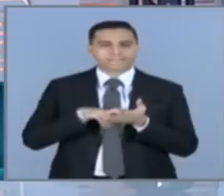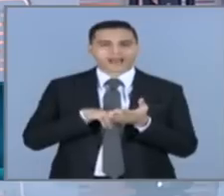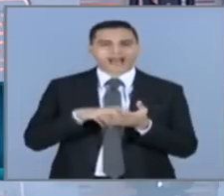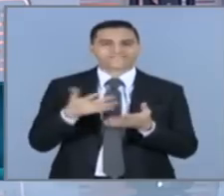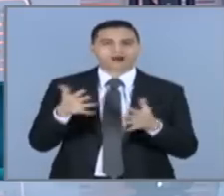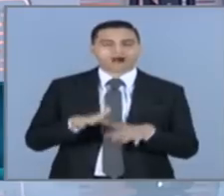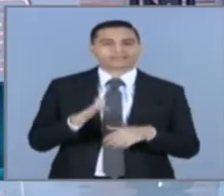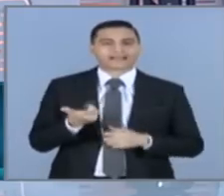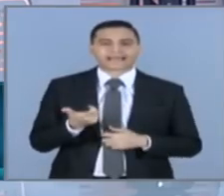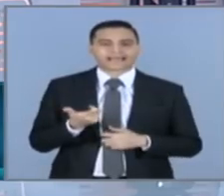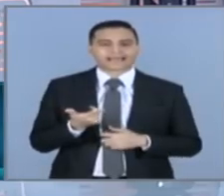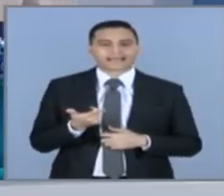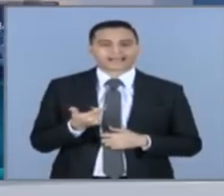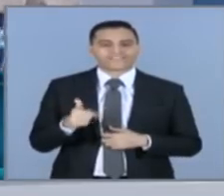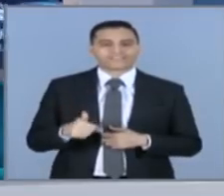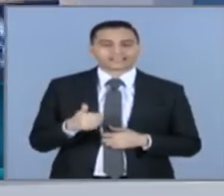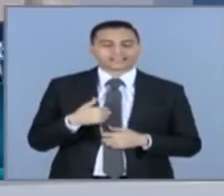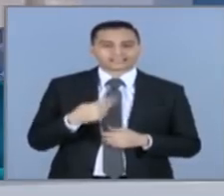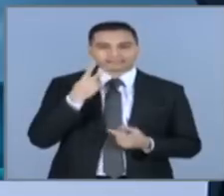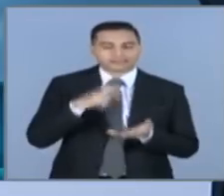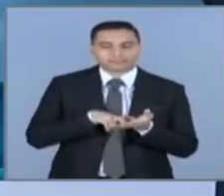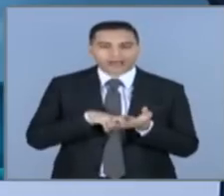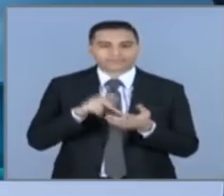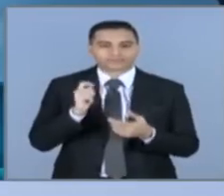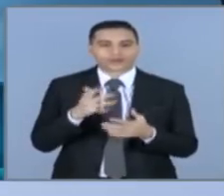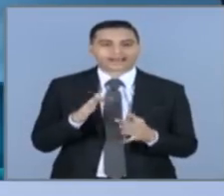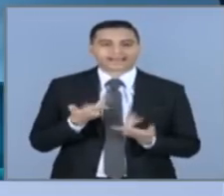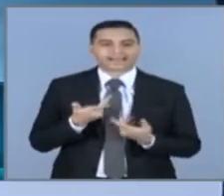منها، عندهم فوبيا منها؟